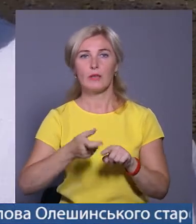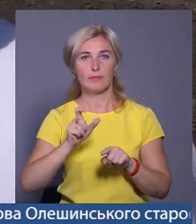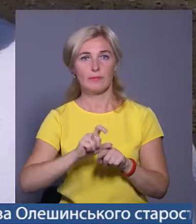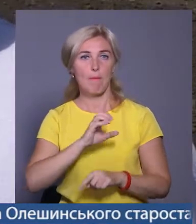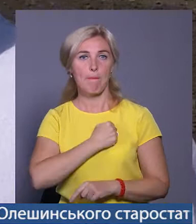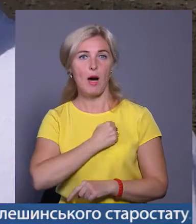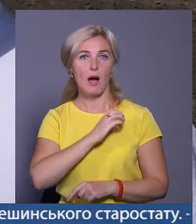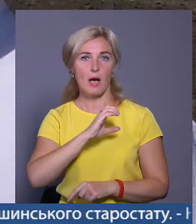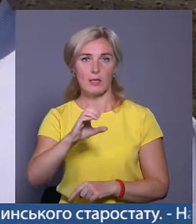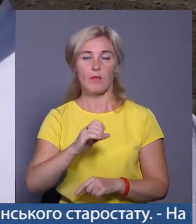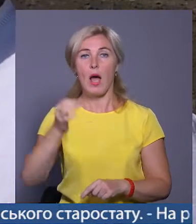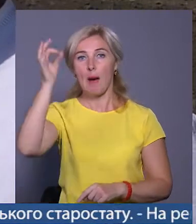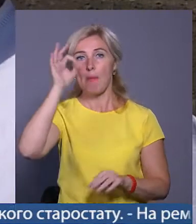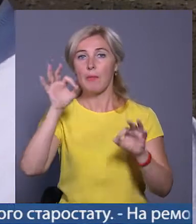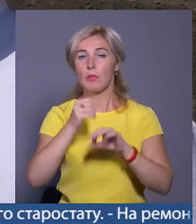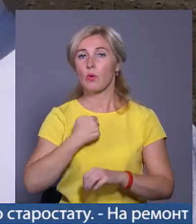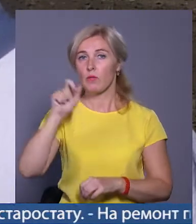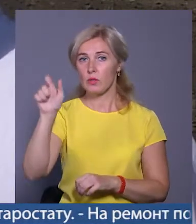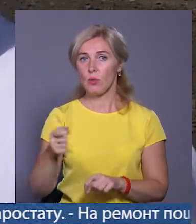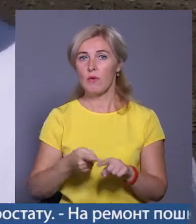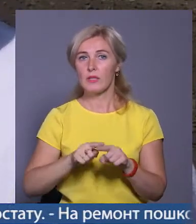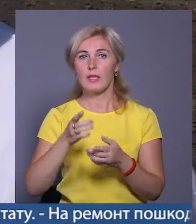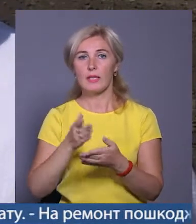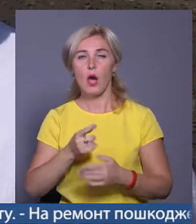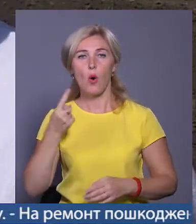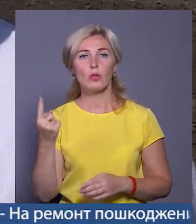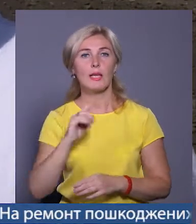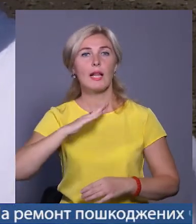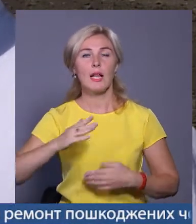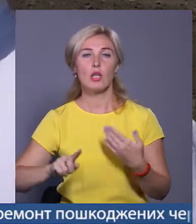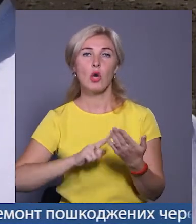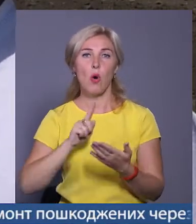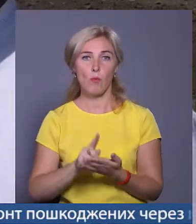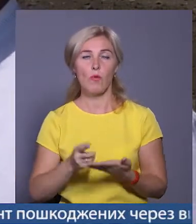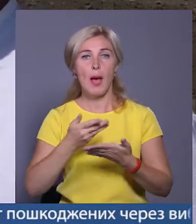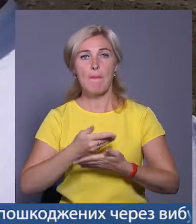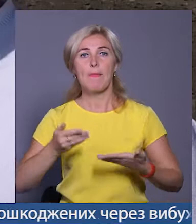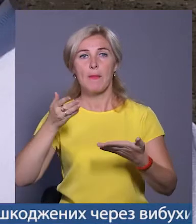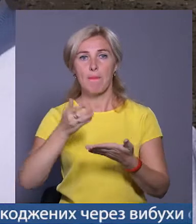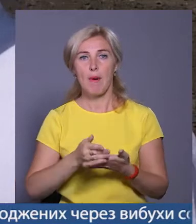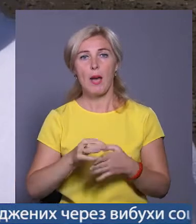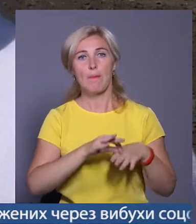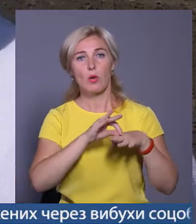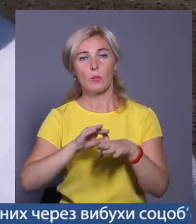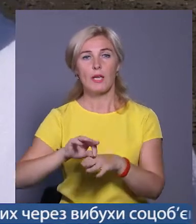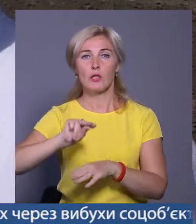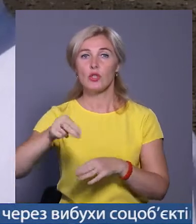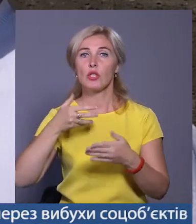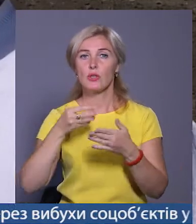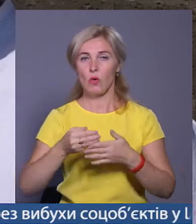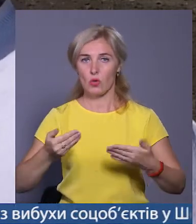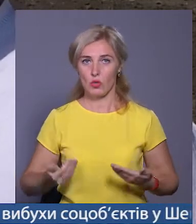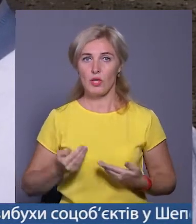багатство. Пам'ять про військових – це є один з наших обов'язків, який ми маємо пронести через своє життя, через